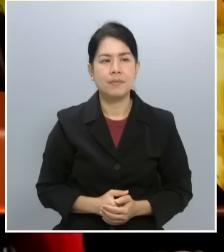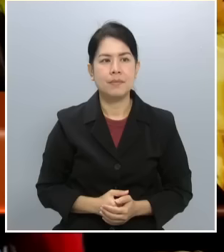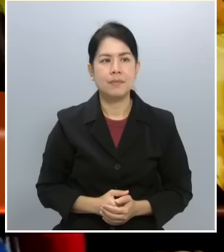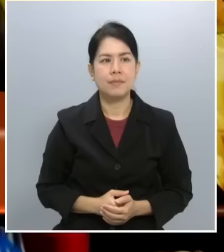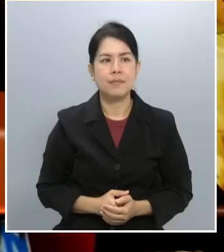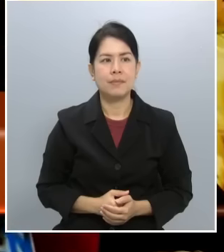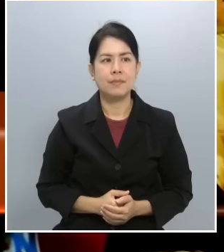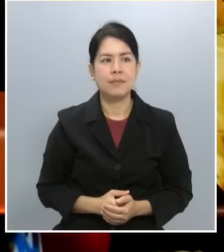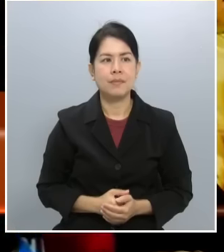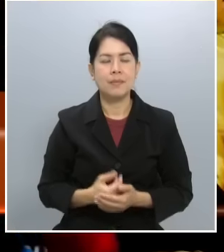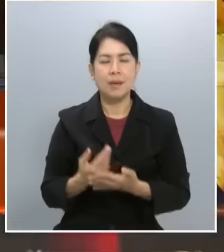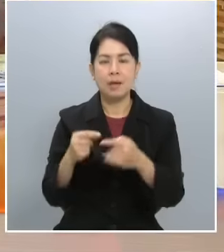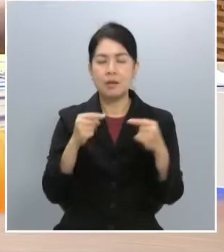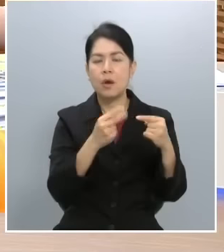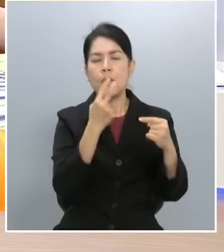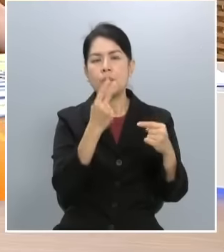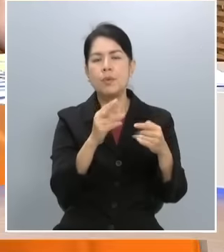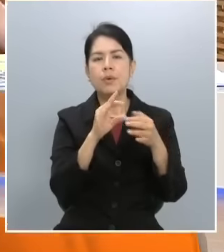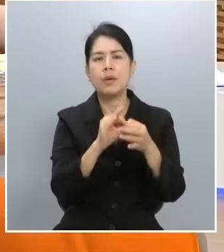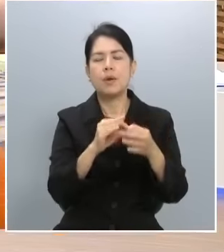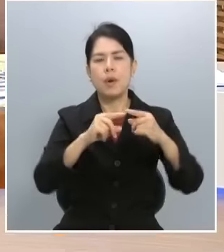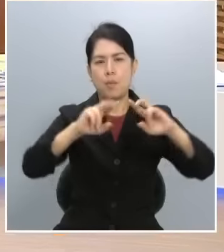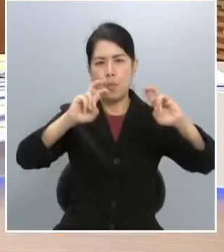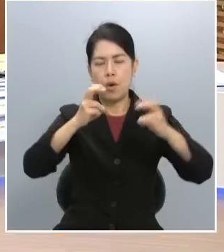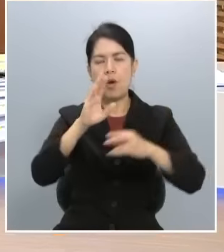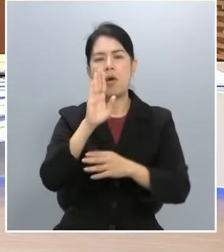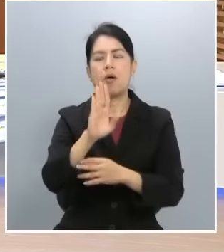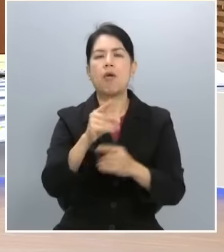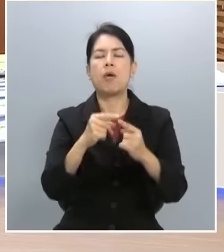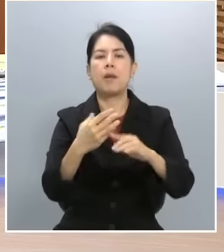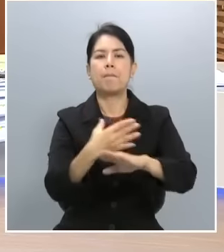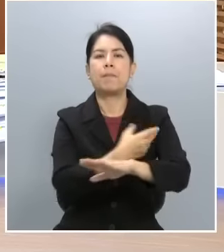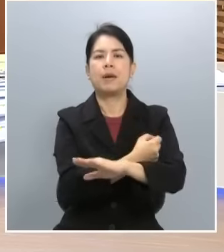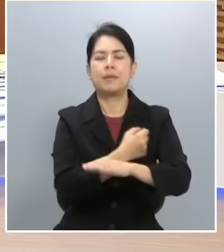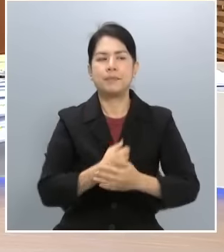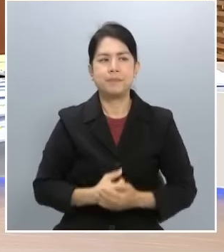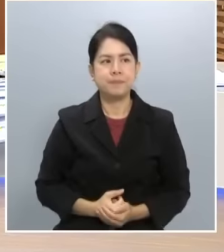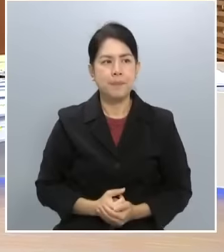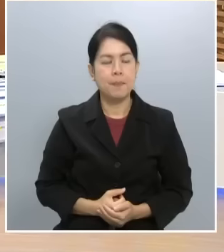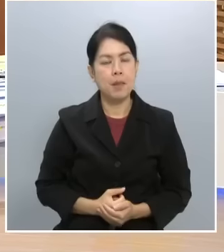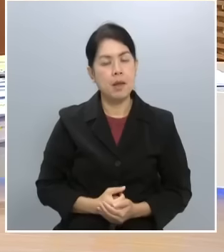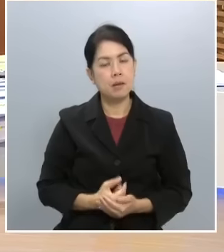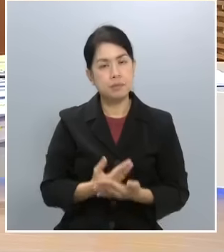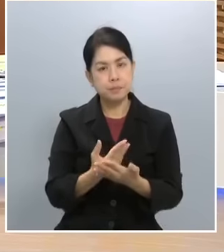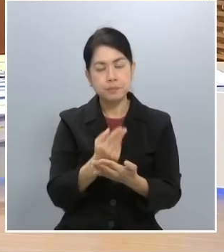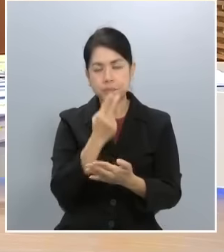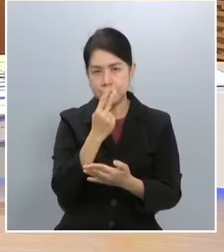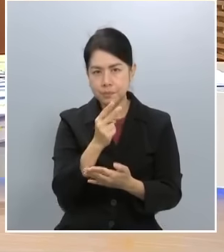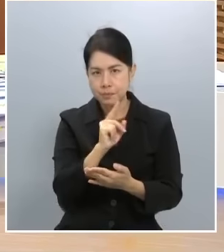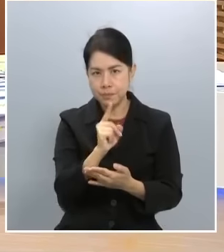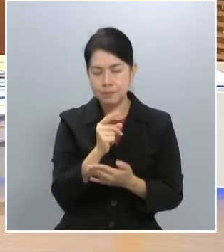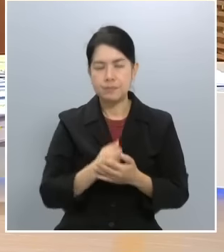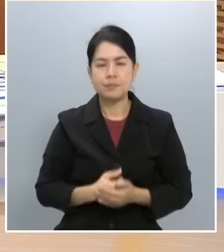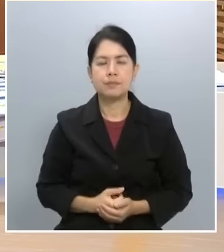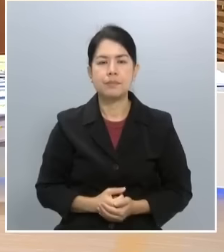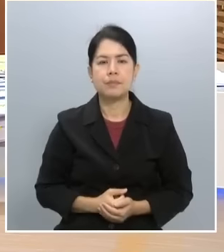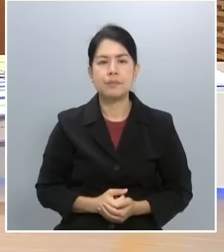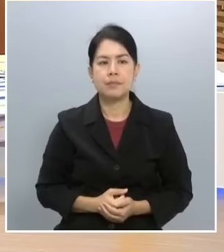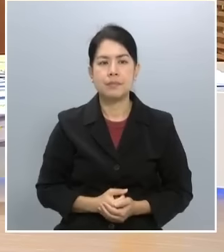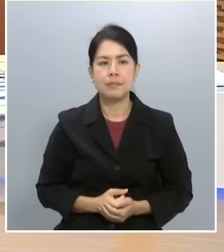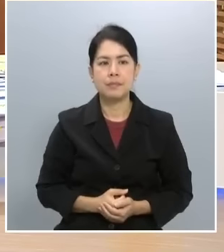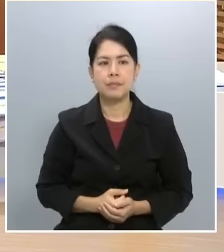กลับมาดูประเด็นการบ้านการเมืองกันเมื่อวานนี้ตัวคงได้ติดตามนั่นก็คือเรื่องของ